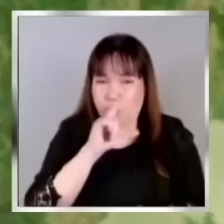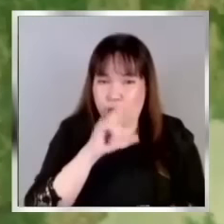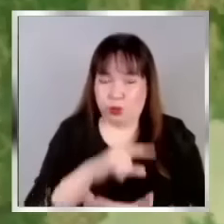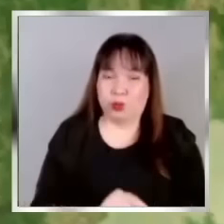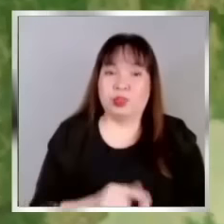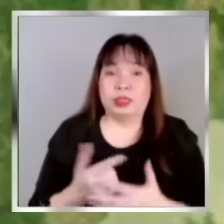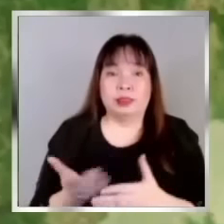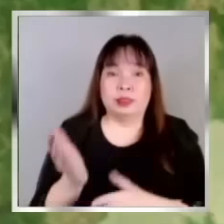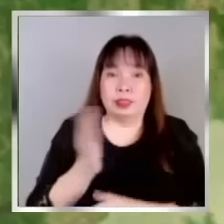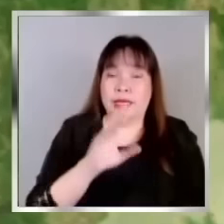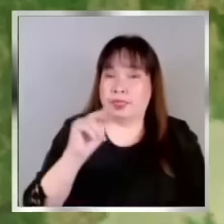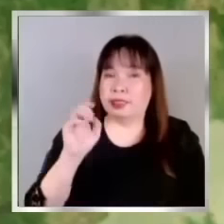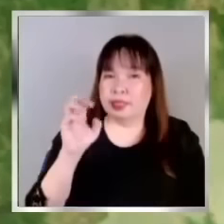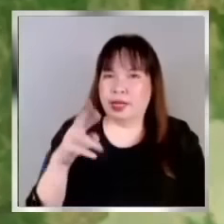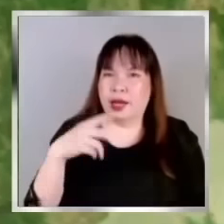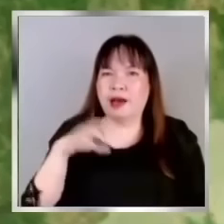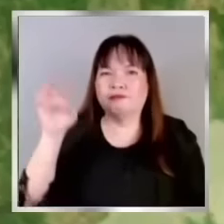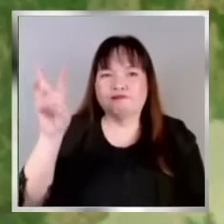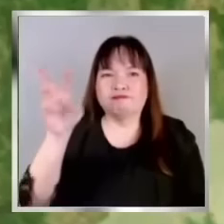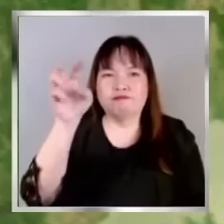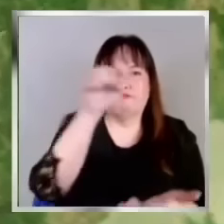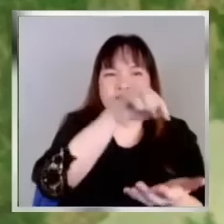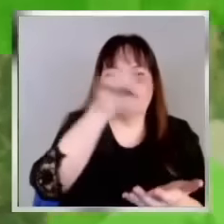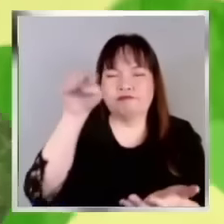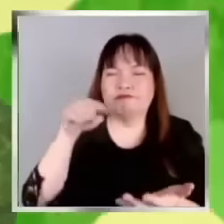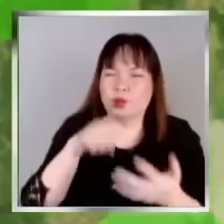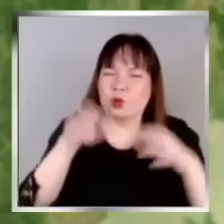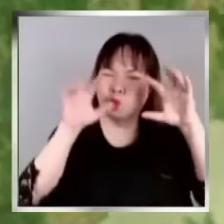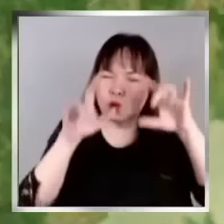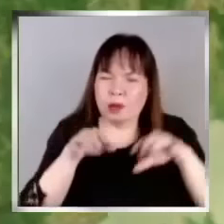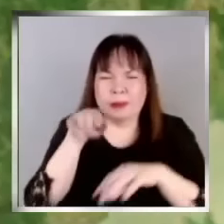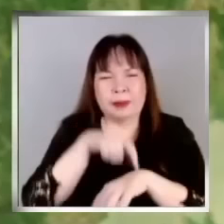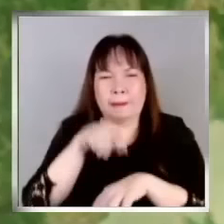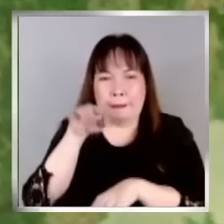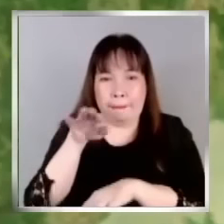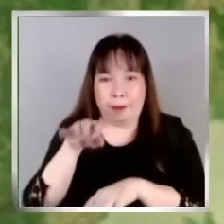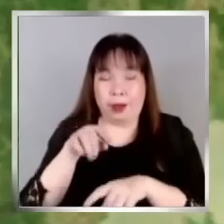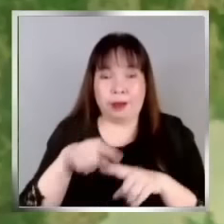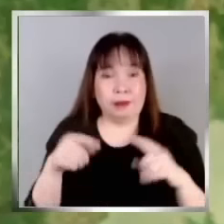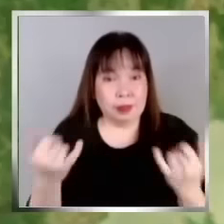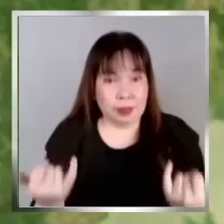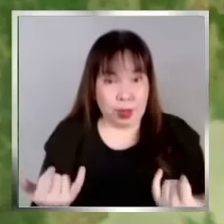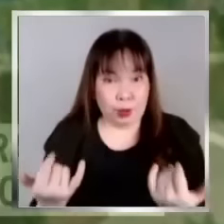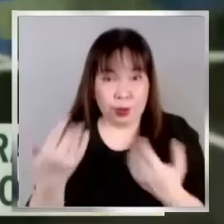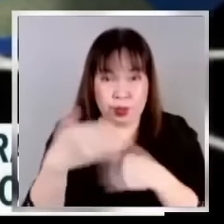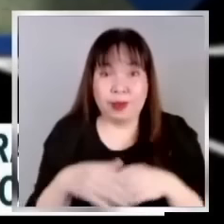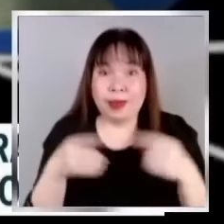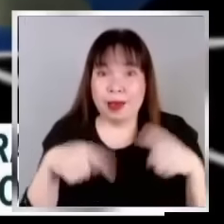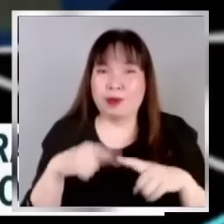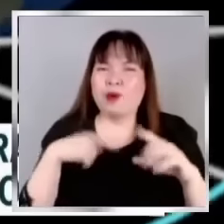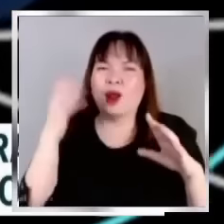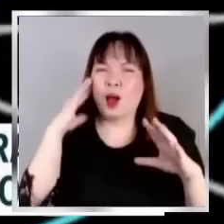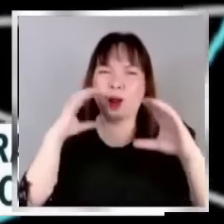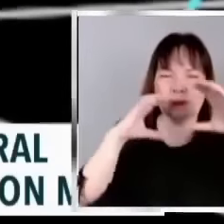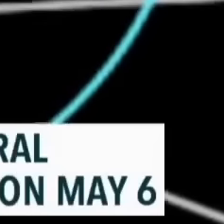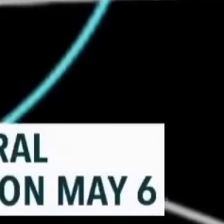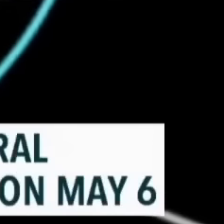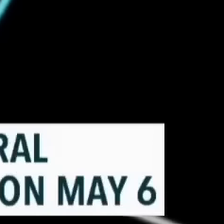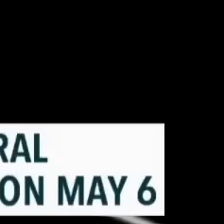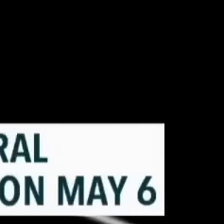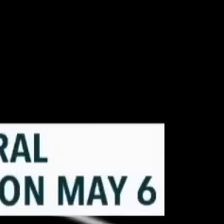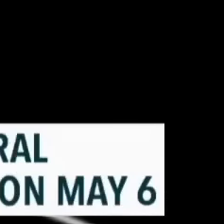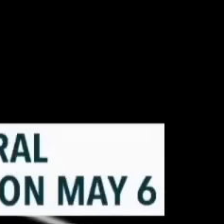localized thunderstorms lalo sa Linggo ng hapon. Samantala, ngayong gabi, mangyayari ang tinatawag na penumbral lunar eclipse, kung